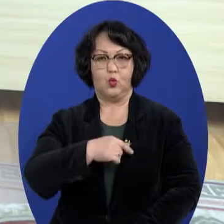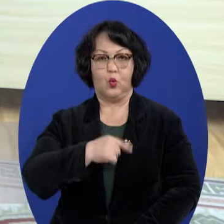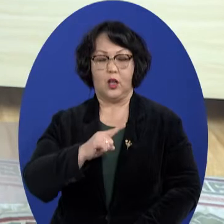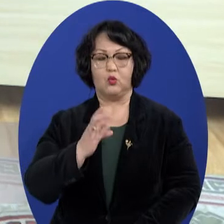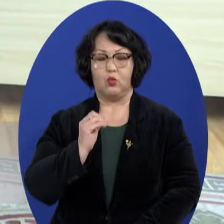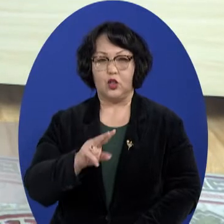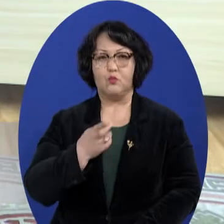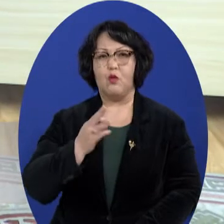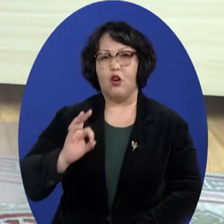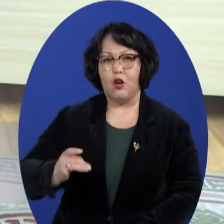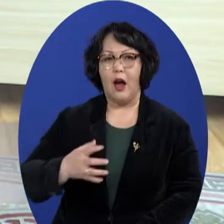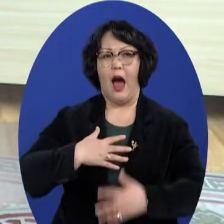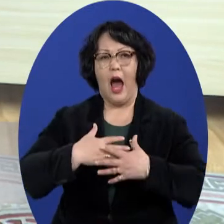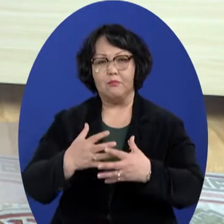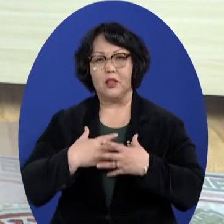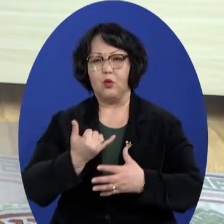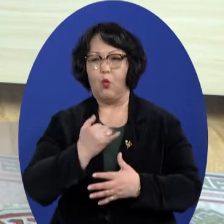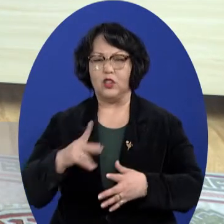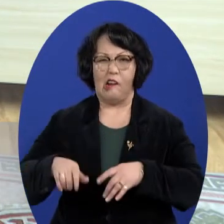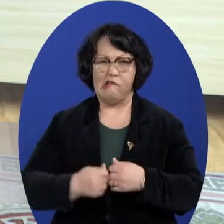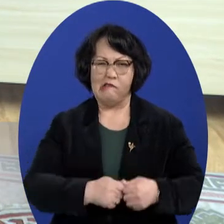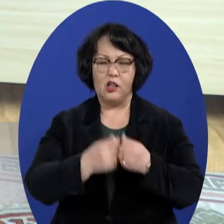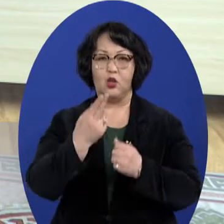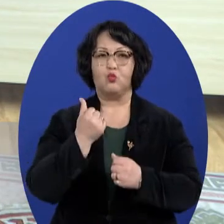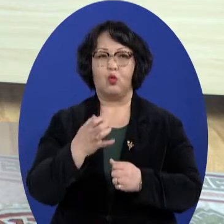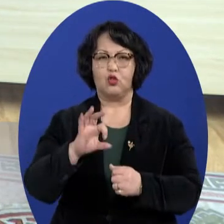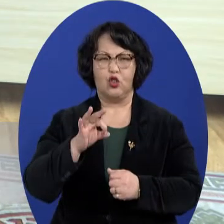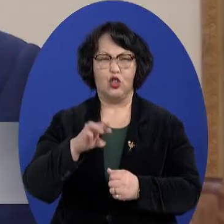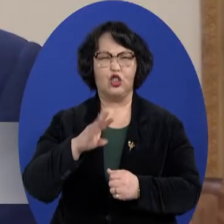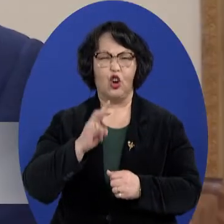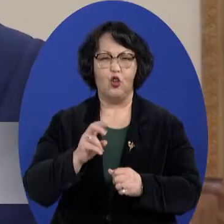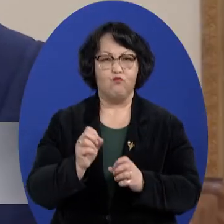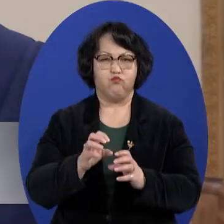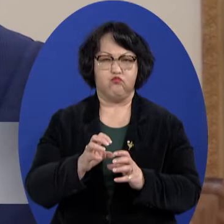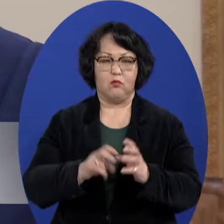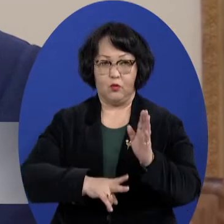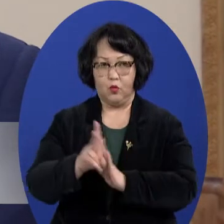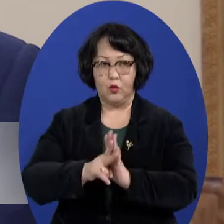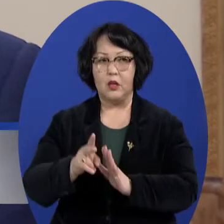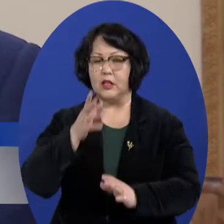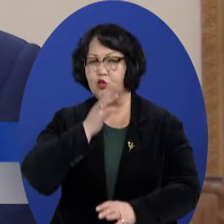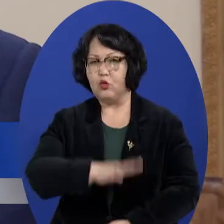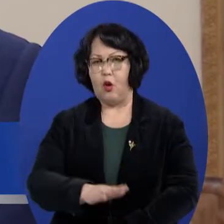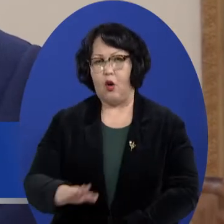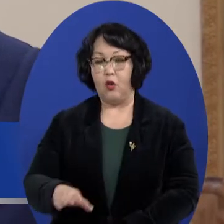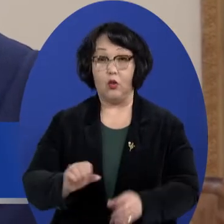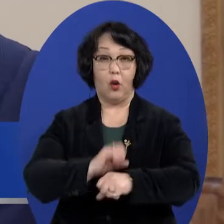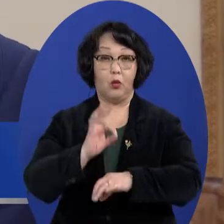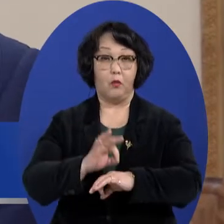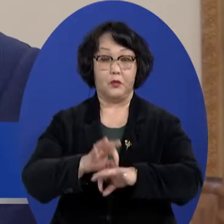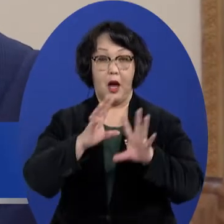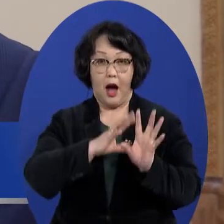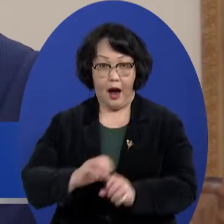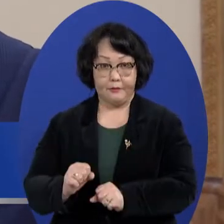бөөр амьсгалын тогтолцоо гэмтэхээс гадна цус бүлэгнэлт үүсгэж байна. Хүүхдүүд ялангуяа бага насны хүүхдүүд энэ коронавирусын